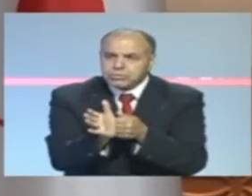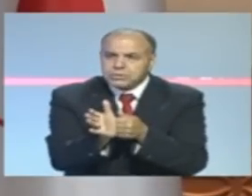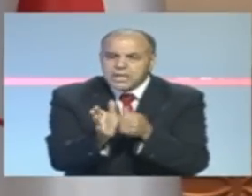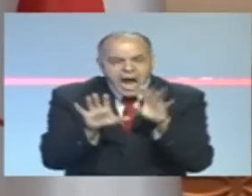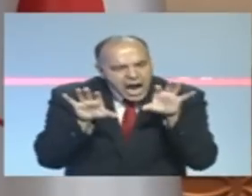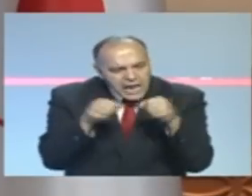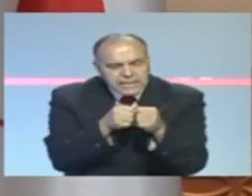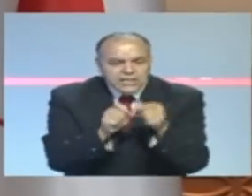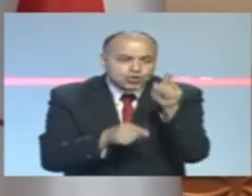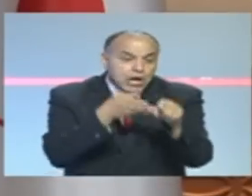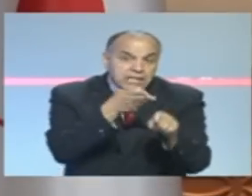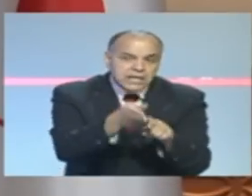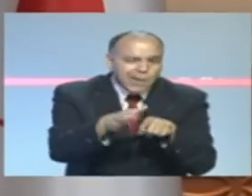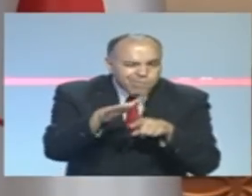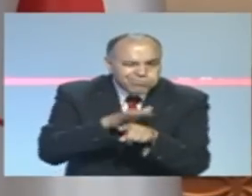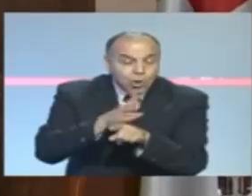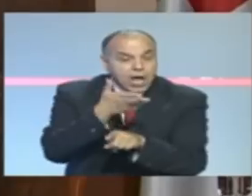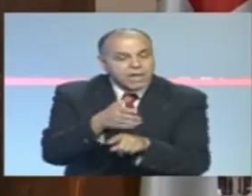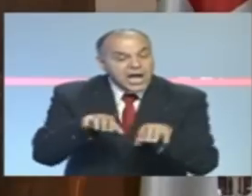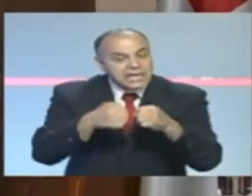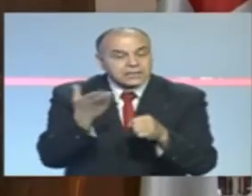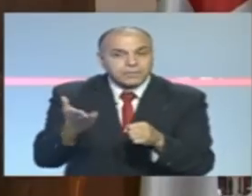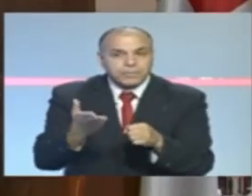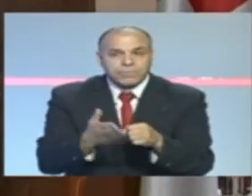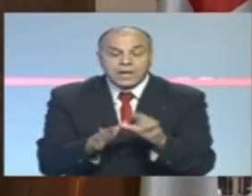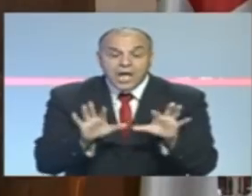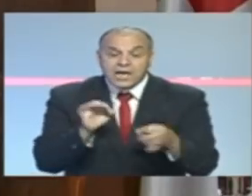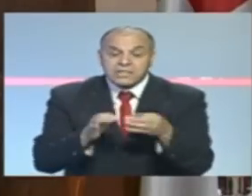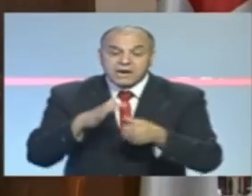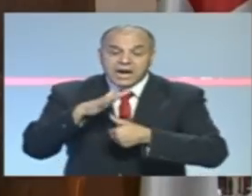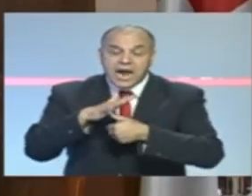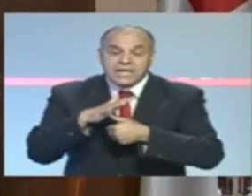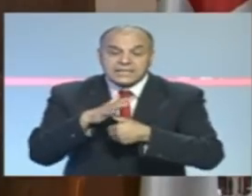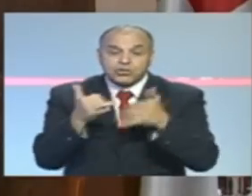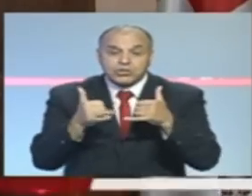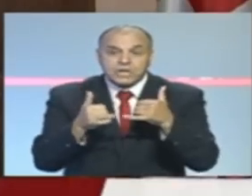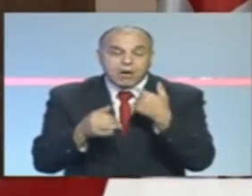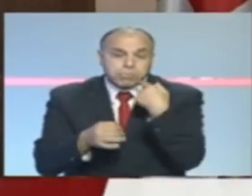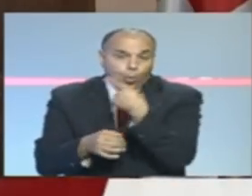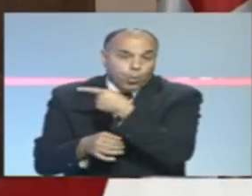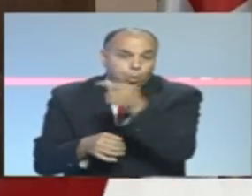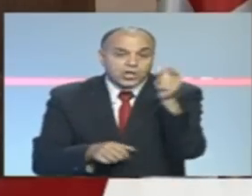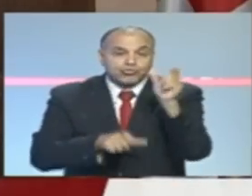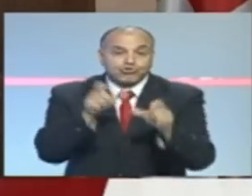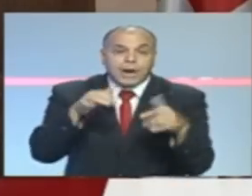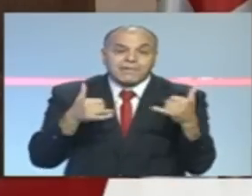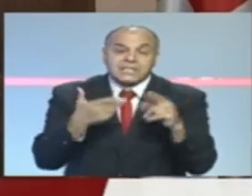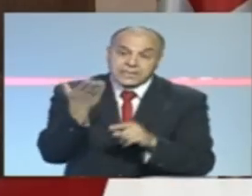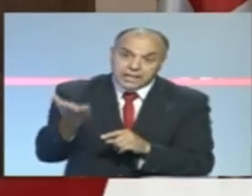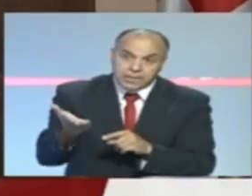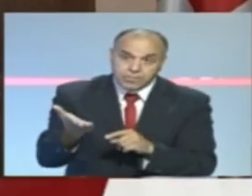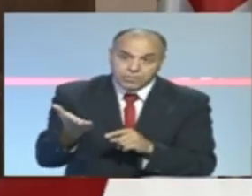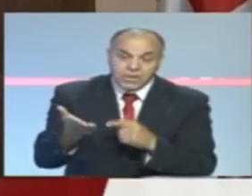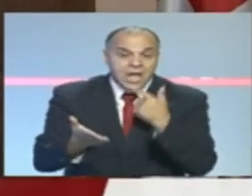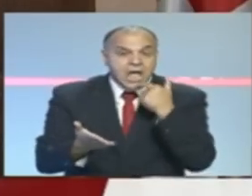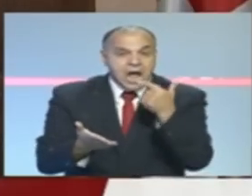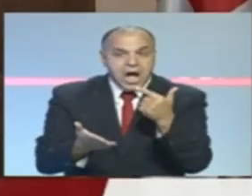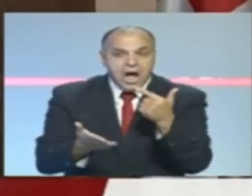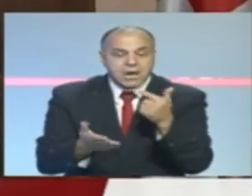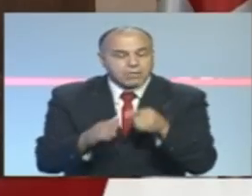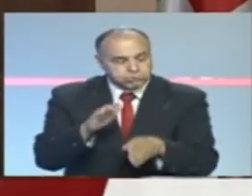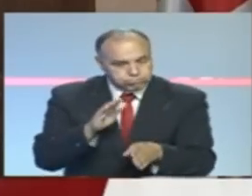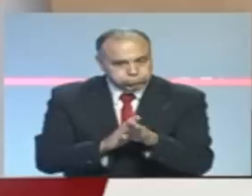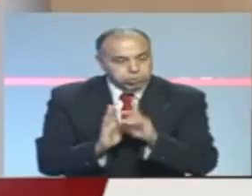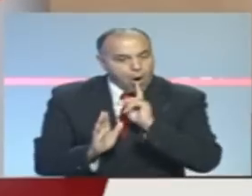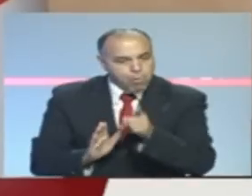كسر هذا الناس للوصول الوحده الوطنيه وكشفت بدون في الكلمه التي توجه بها الى الشعب الجزائري انه قد اعطى